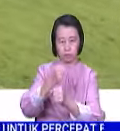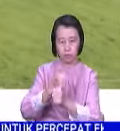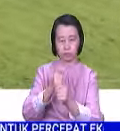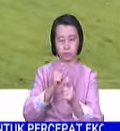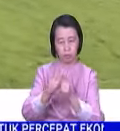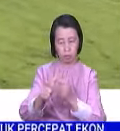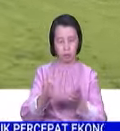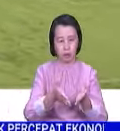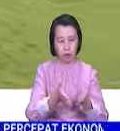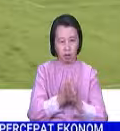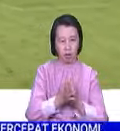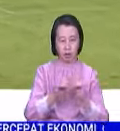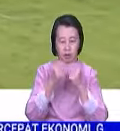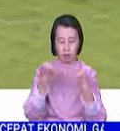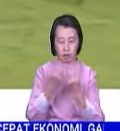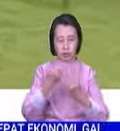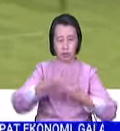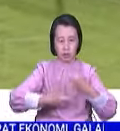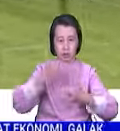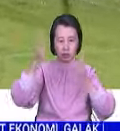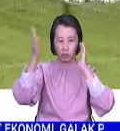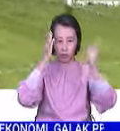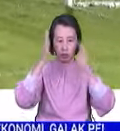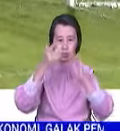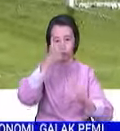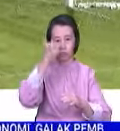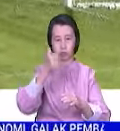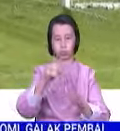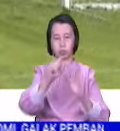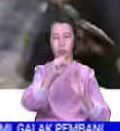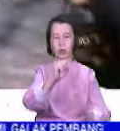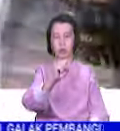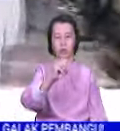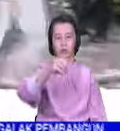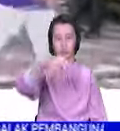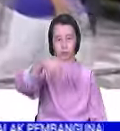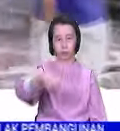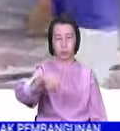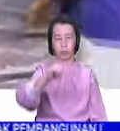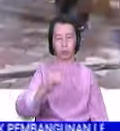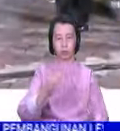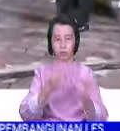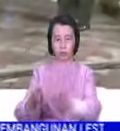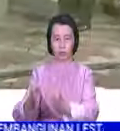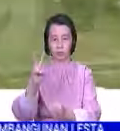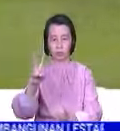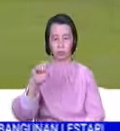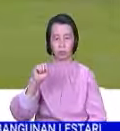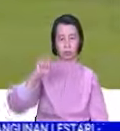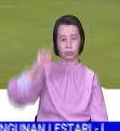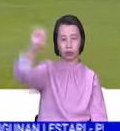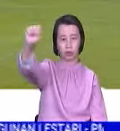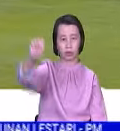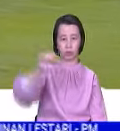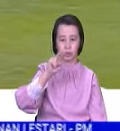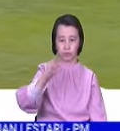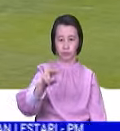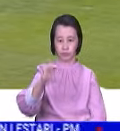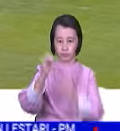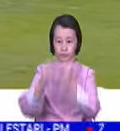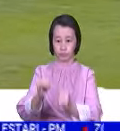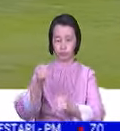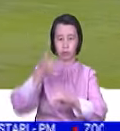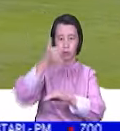mendapatkan kebenaran Harus kepada pasukan Dega melicia susunan prosedur operasi standar shop fasa 2 di Sabah ia menyaksikan